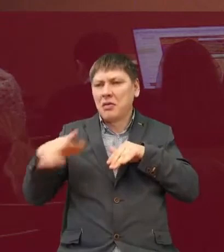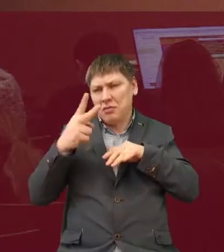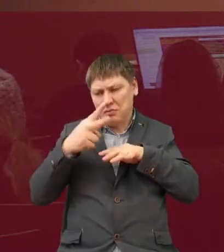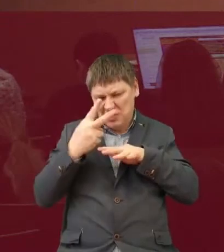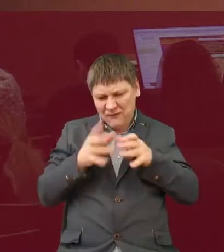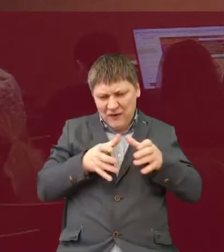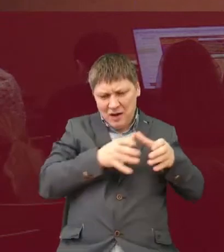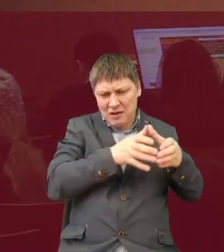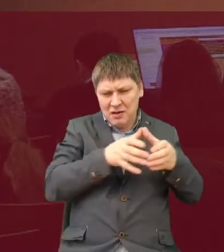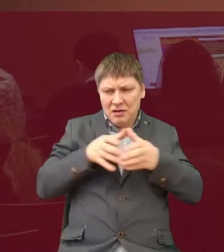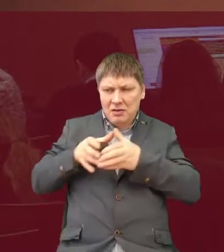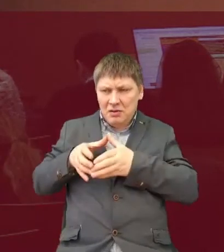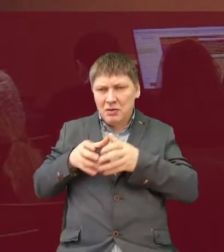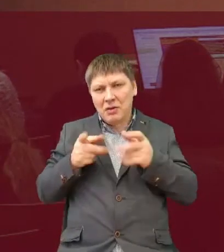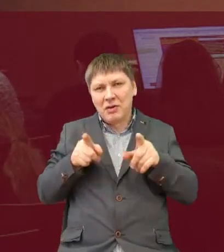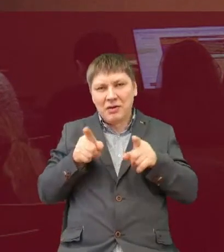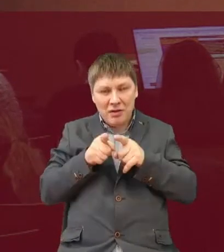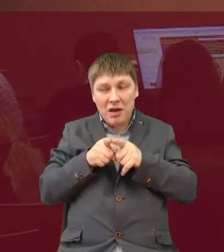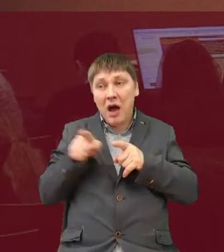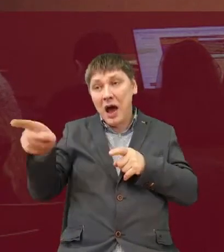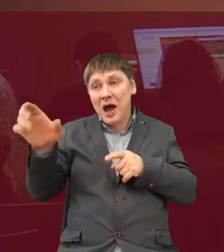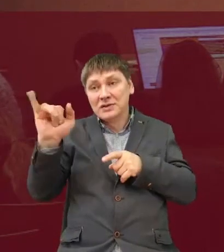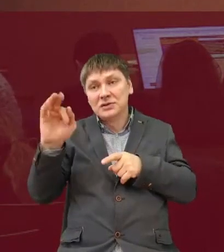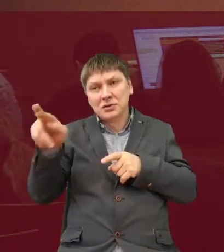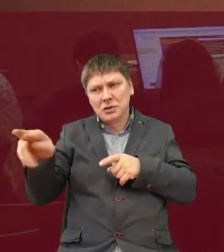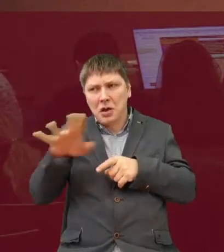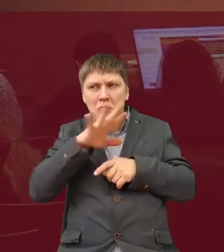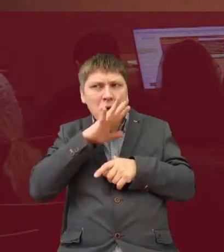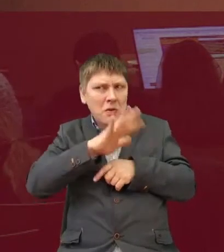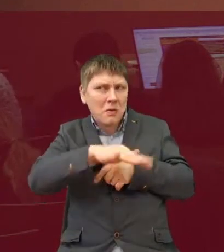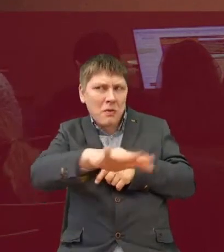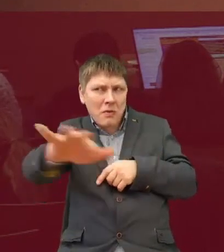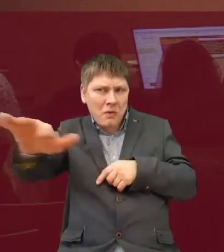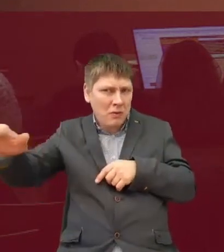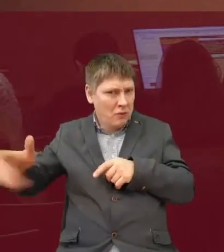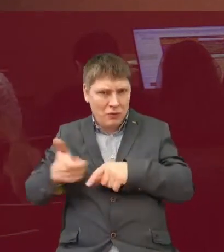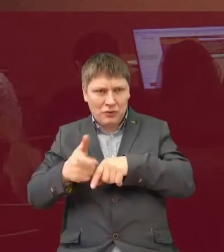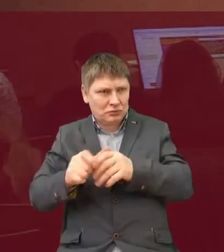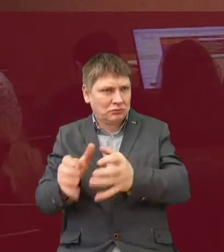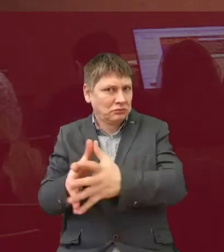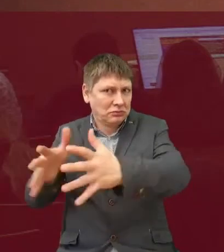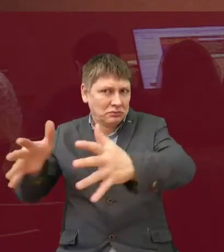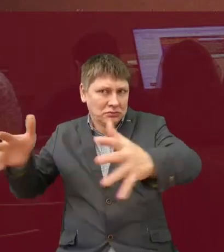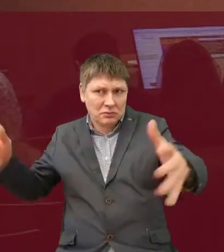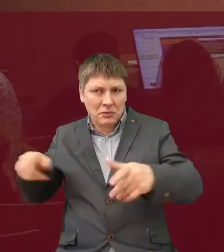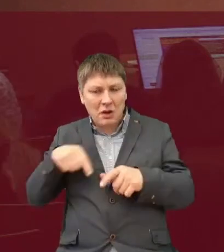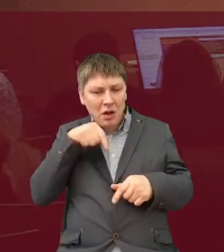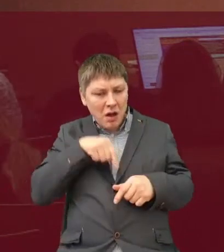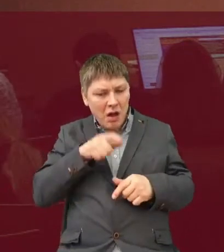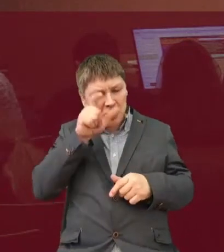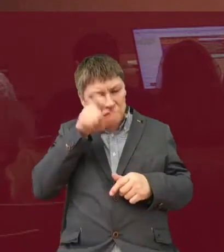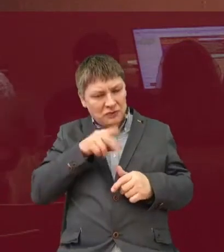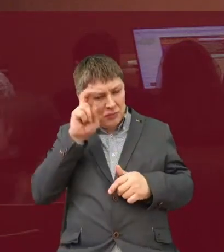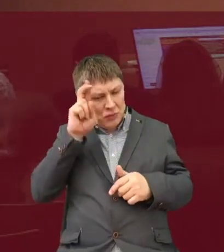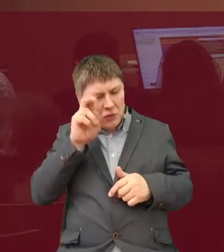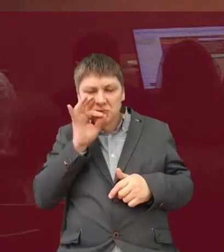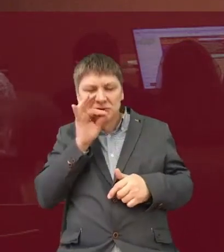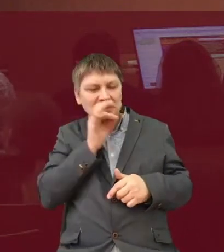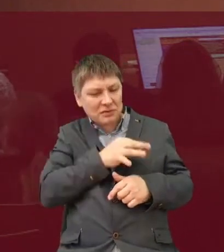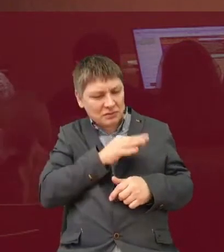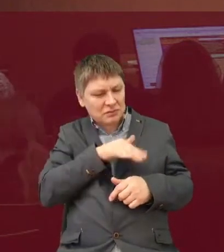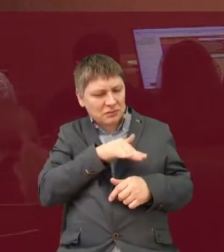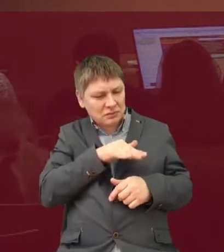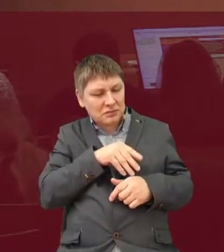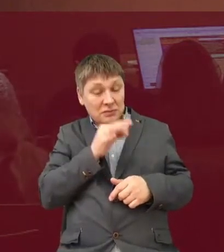два небольших стада кос а Сирия не наполнили землю и подошёл человек и сказал человек Божий сказал царю